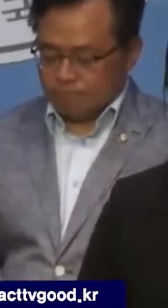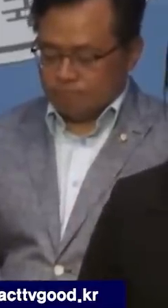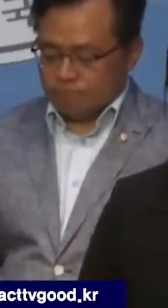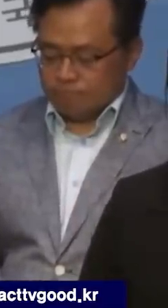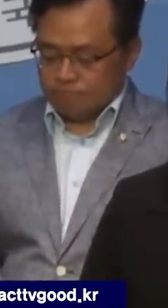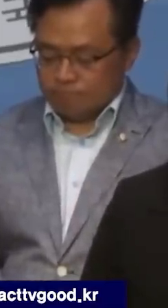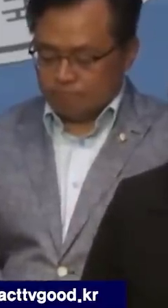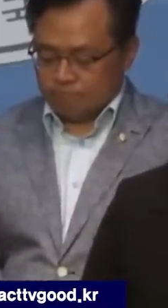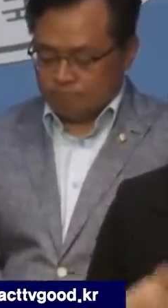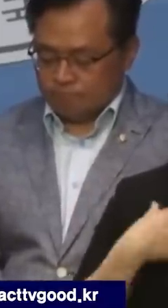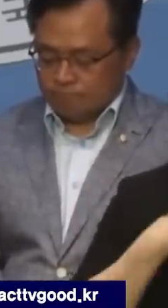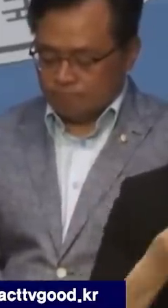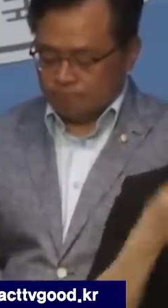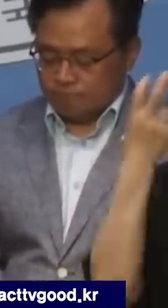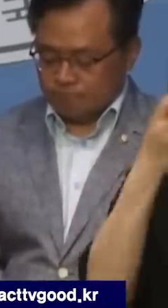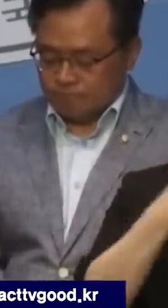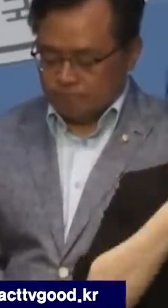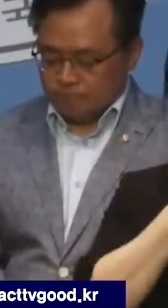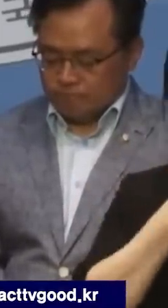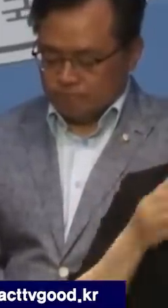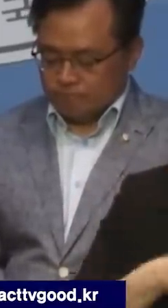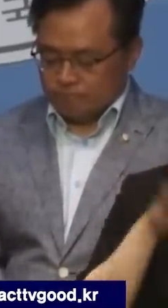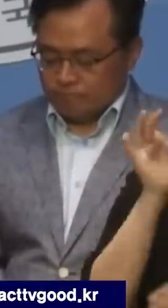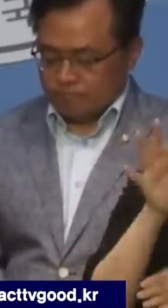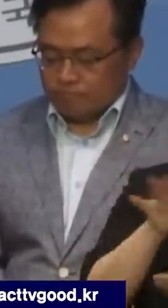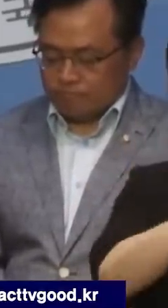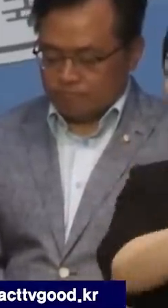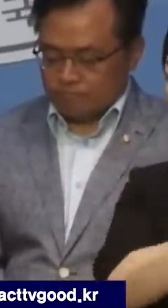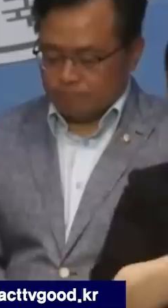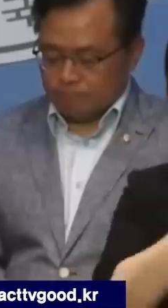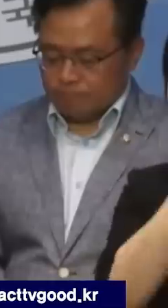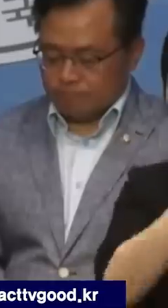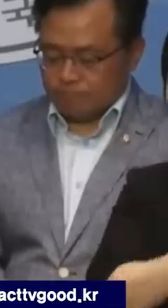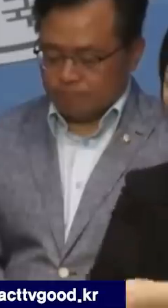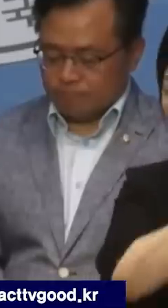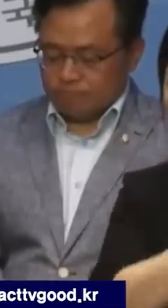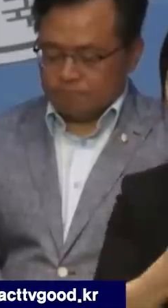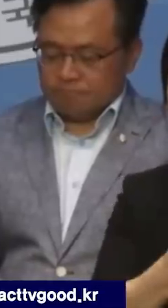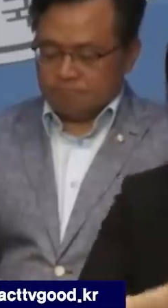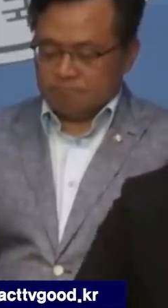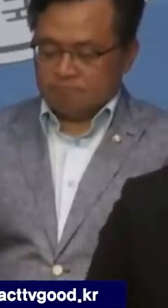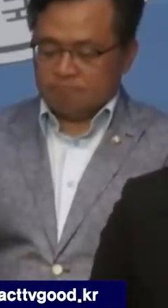그것만이라도 안전을 지키고 싶어서 사드리는 거 아니겠습니까?